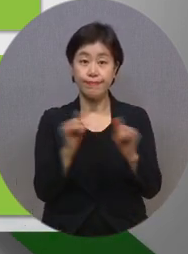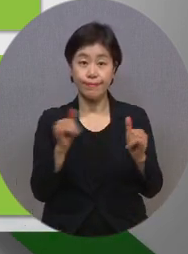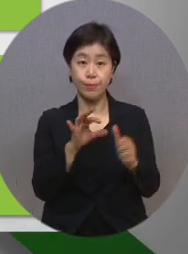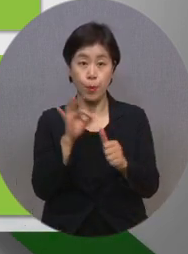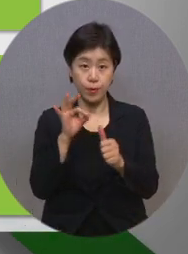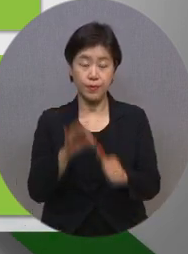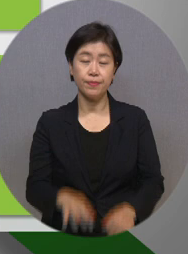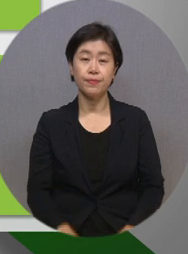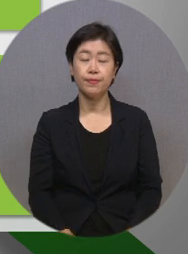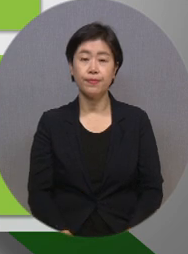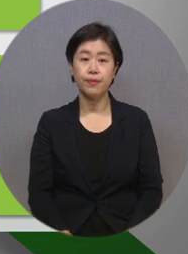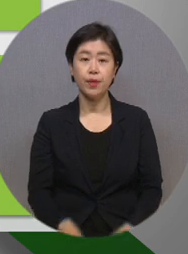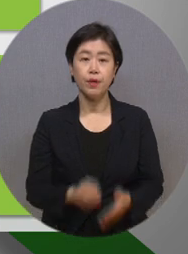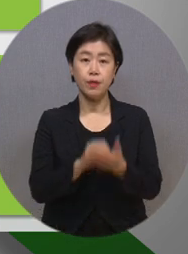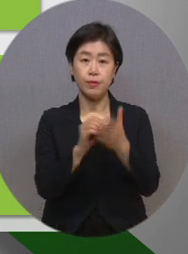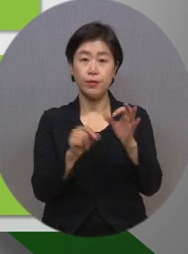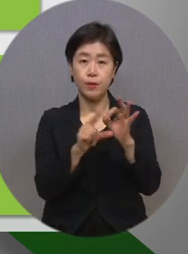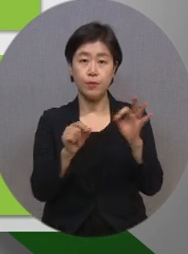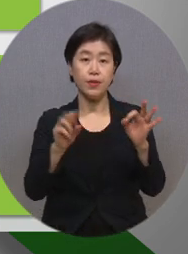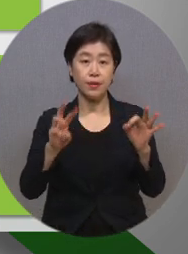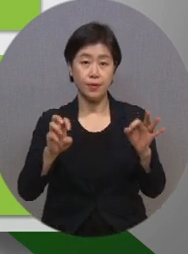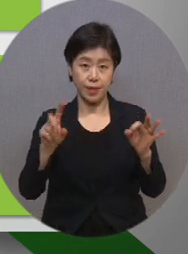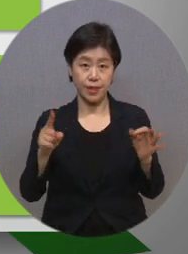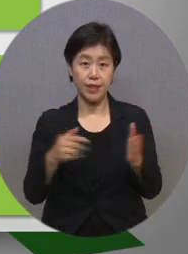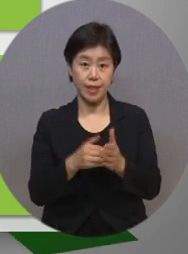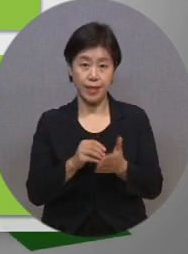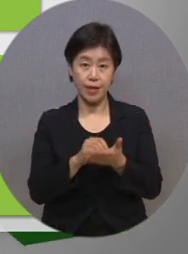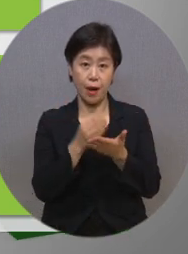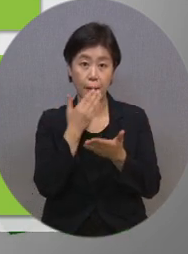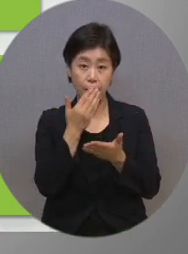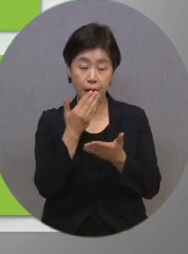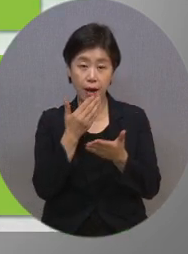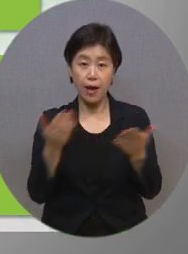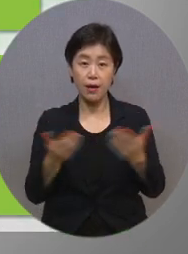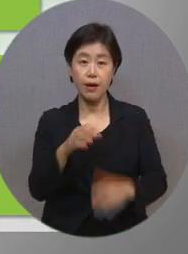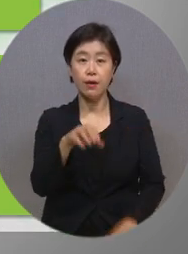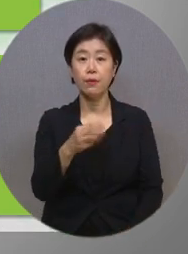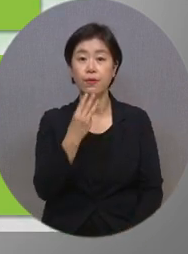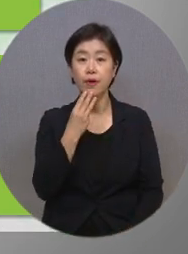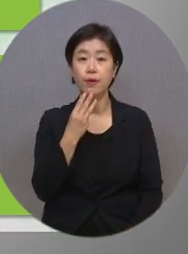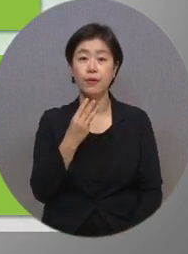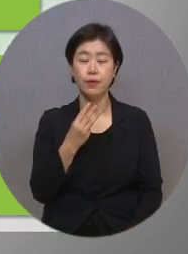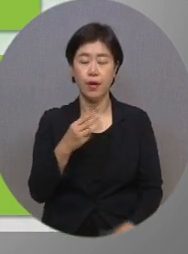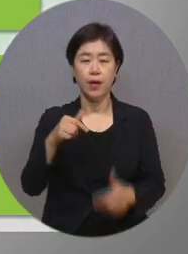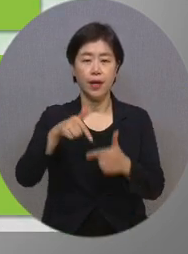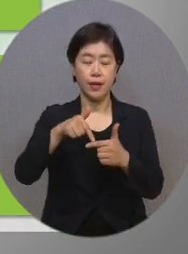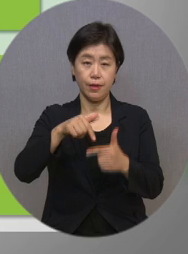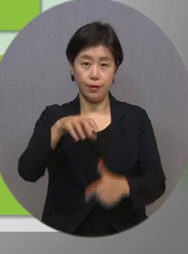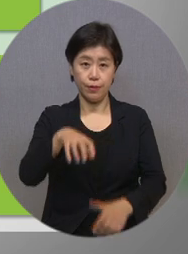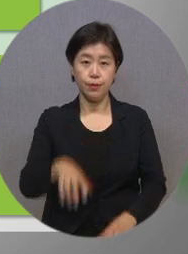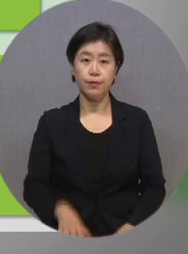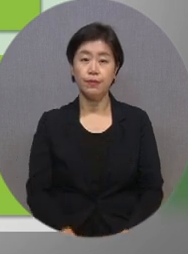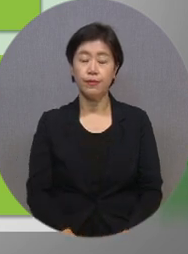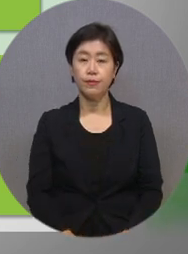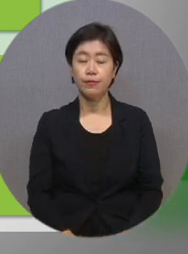모집합니다. 접수 마감일은 10월 31일까지며 근무지는 서울시